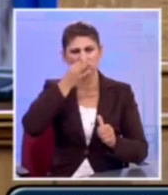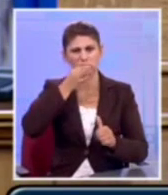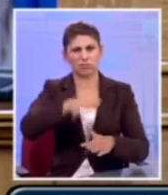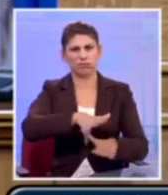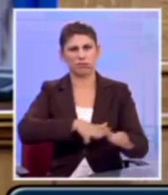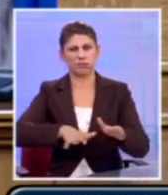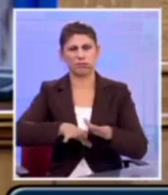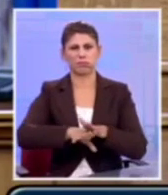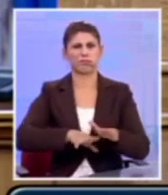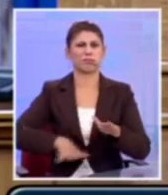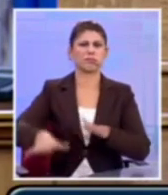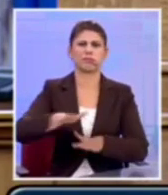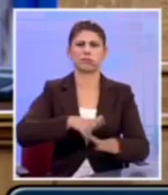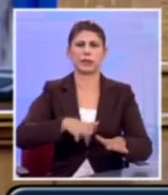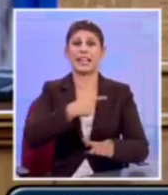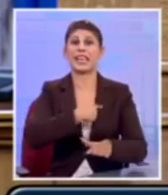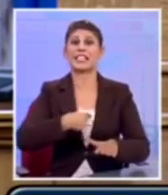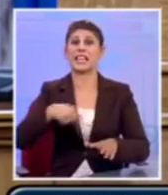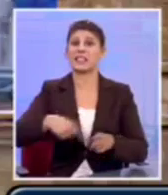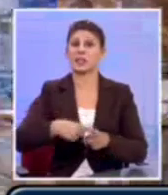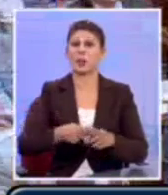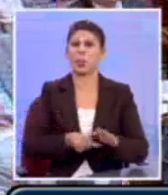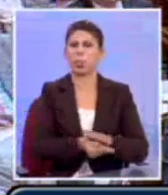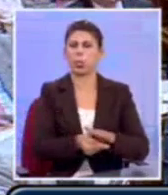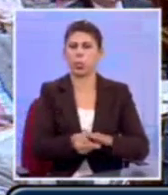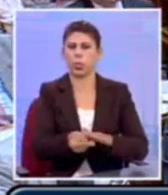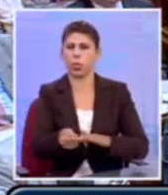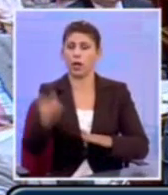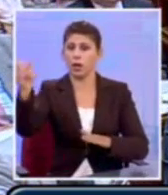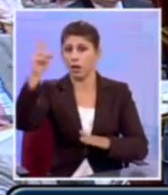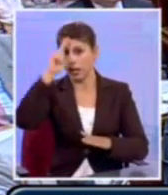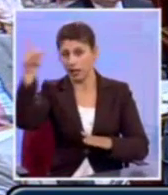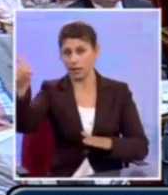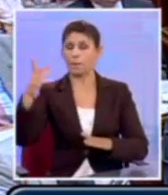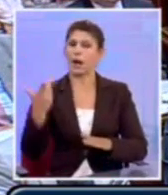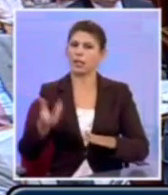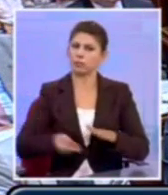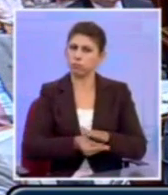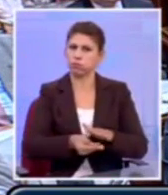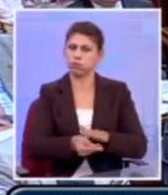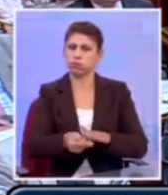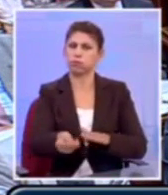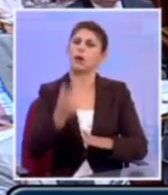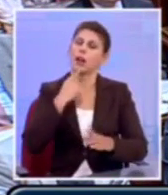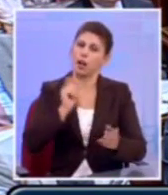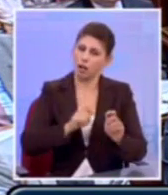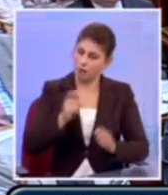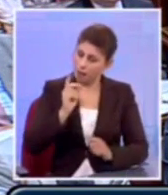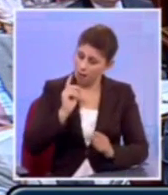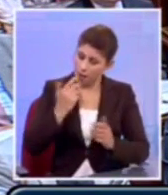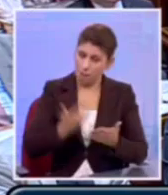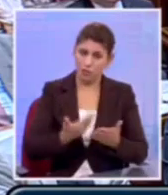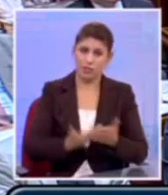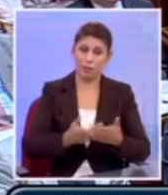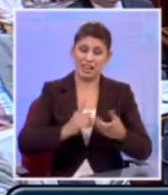τις ηγεσίες της και συνέπραξαν στην συνομολόγηση συμβάσεων από